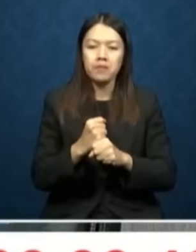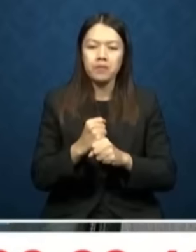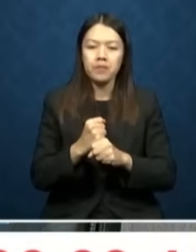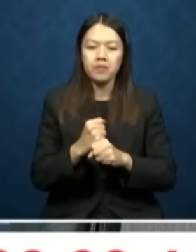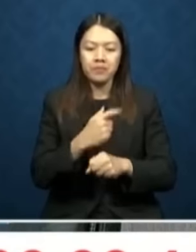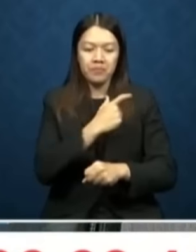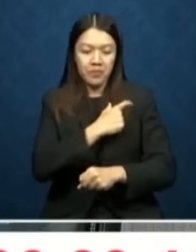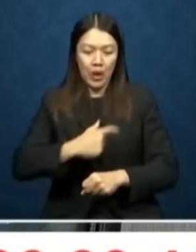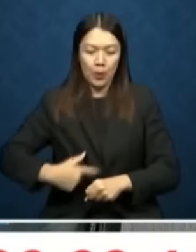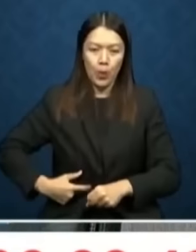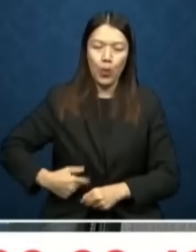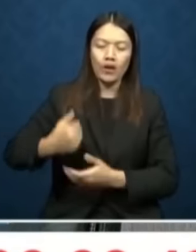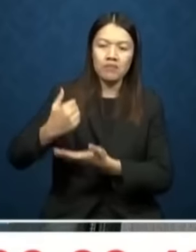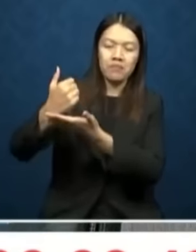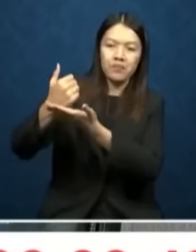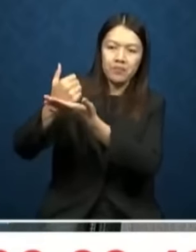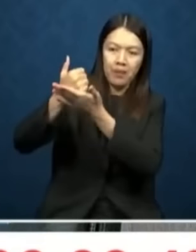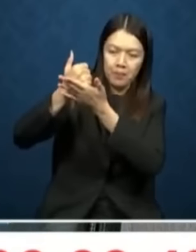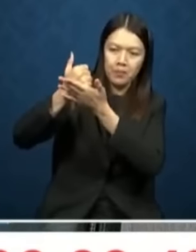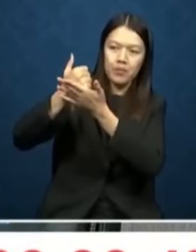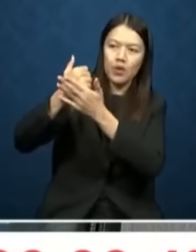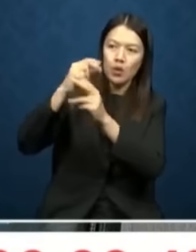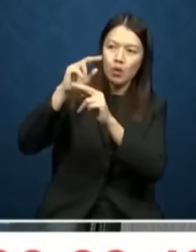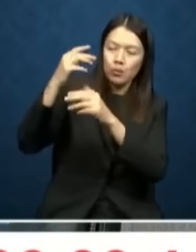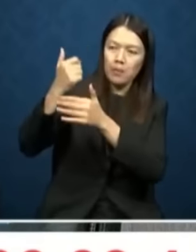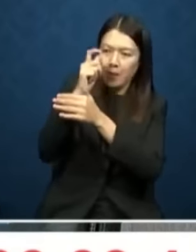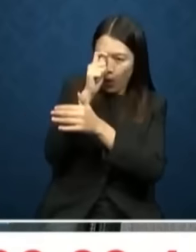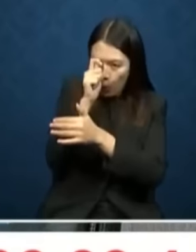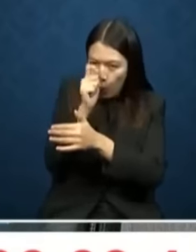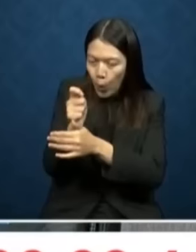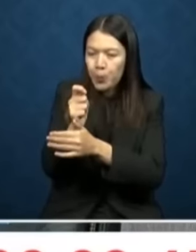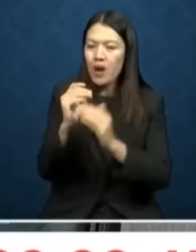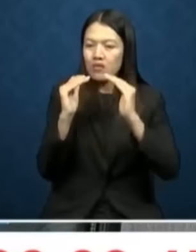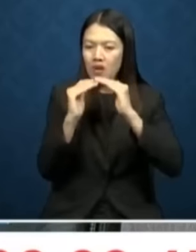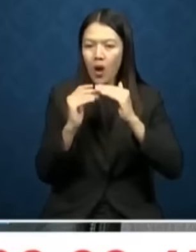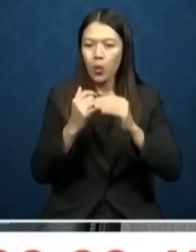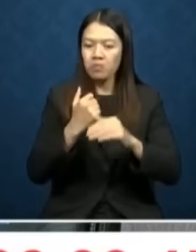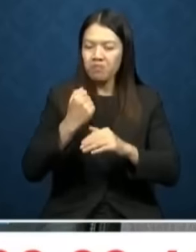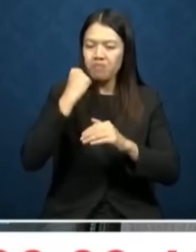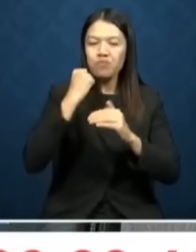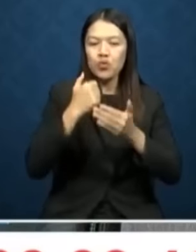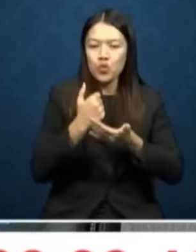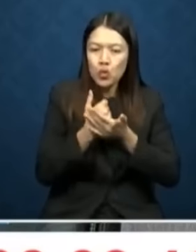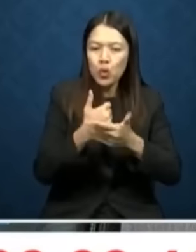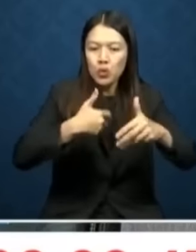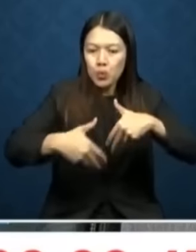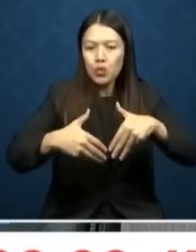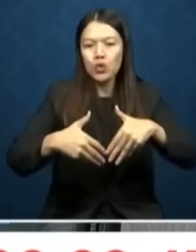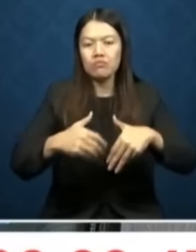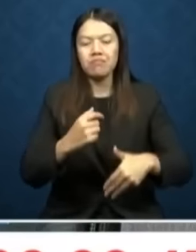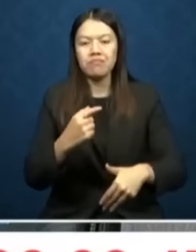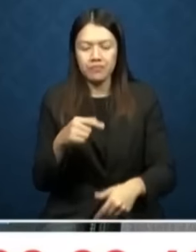ของพระบาทสมเด็จพระเจ้าอยู่หัวเพื่ออำนวยความเสมอภาคความเท่าเทียมความเป็นธรรมให้แก่ประชาช